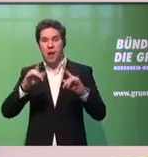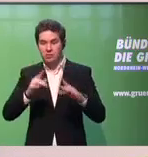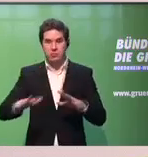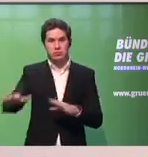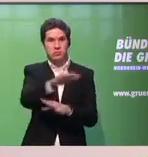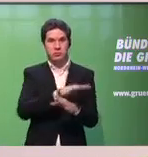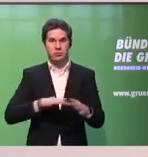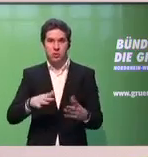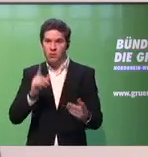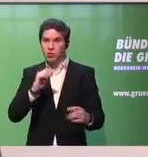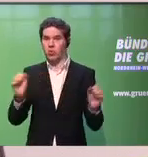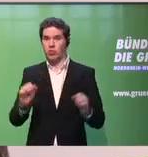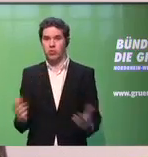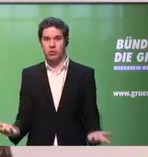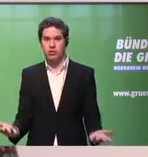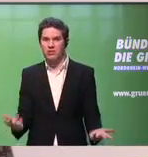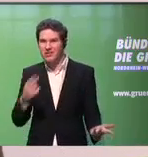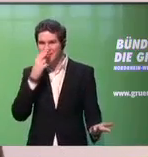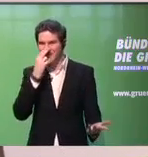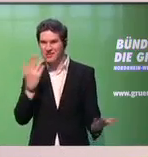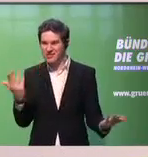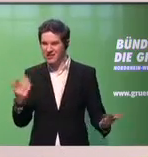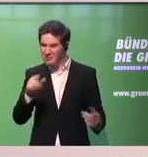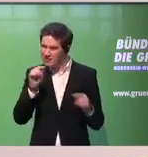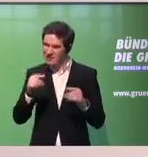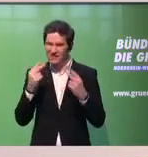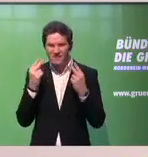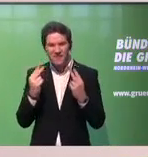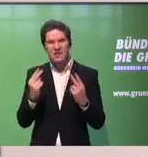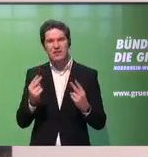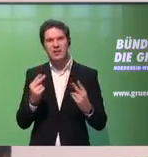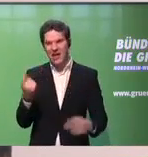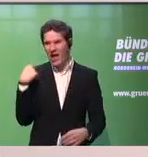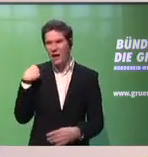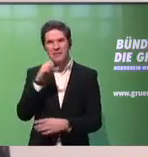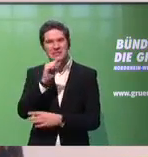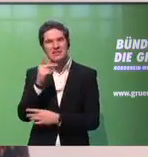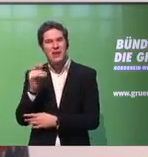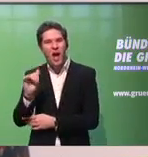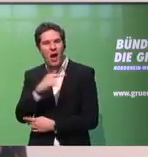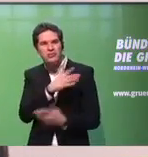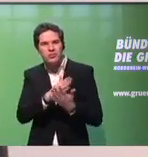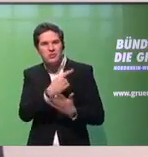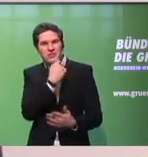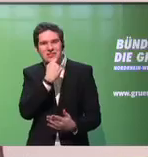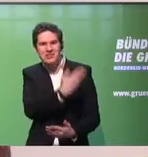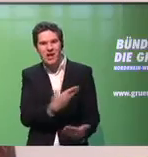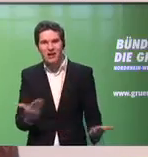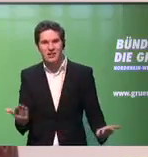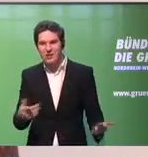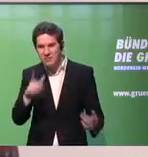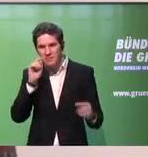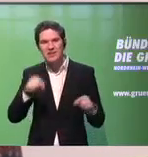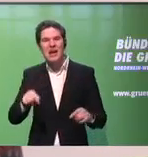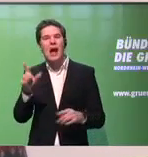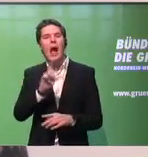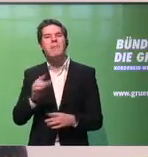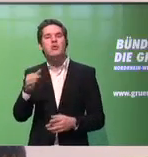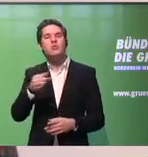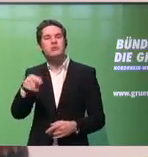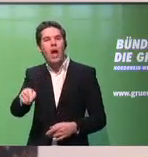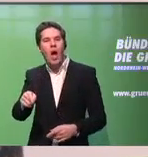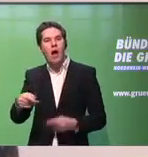vor. Und deswegen ist so wahnsinnig wichtig, was Gar angesprochen hat, was aber in der Lampedusa-Debatte nicht